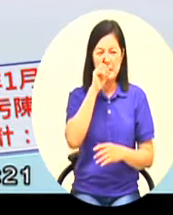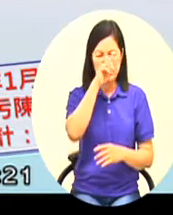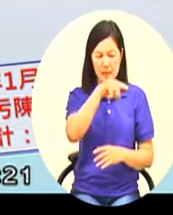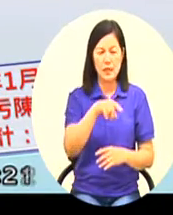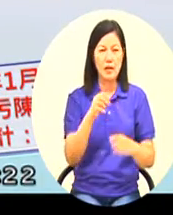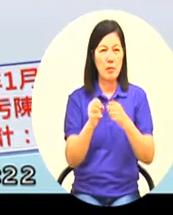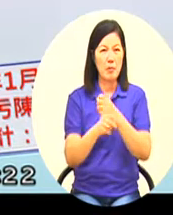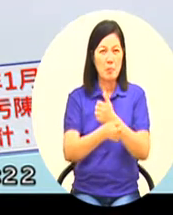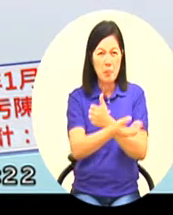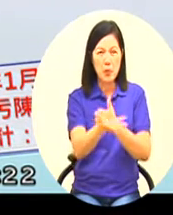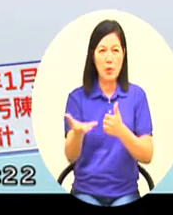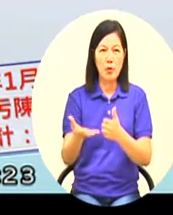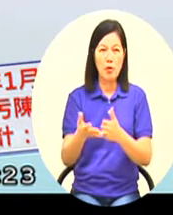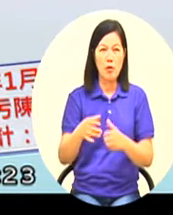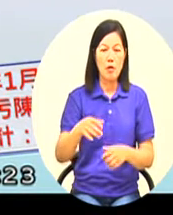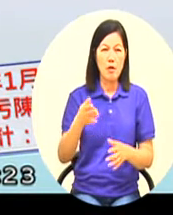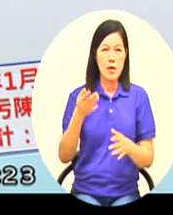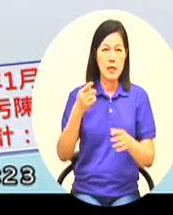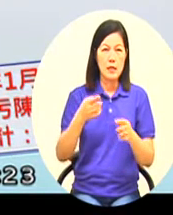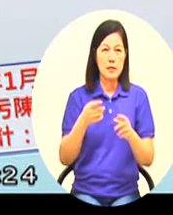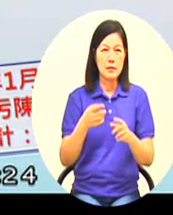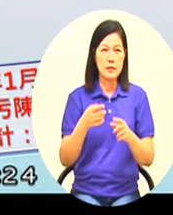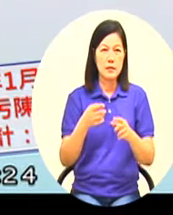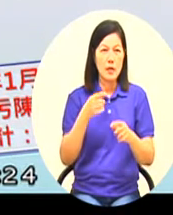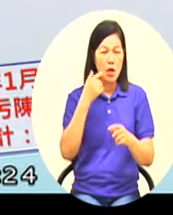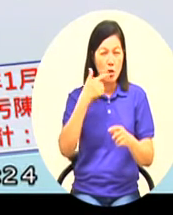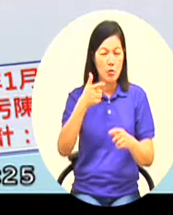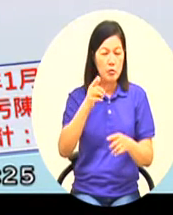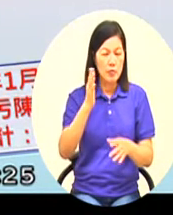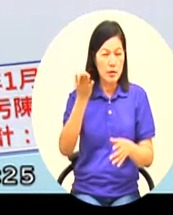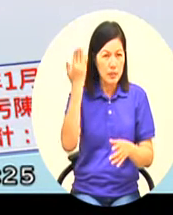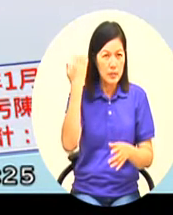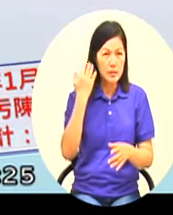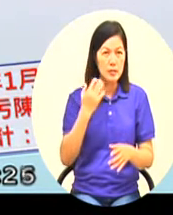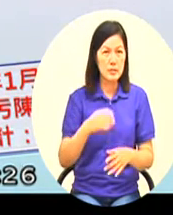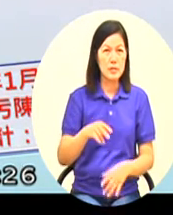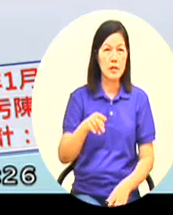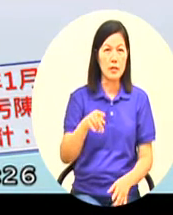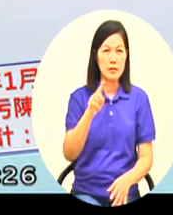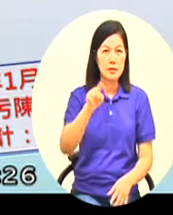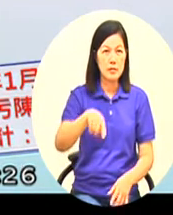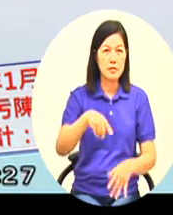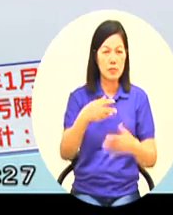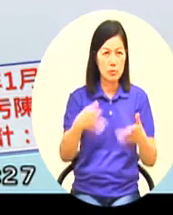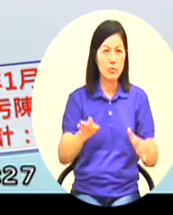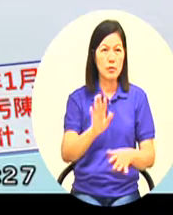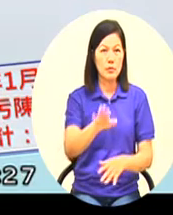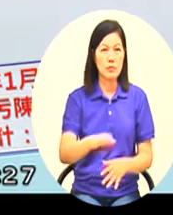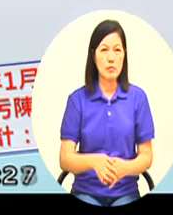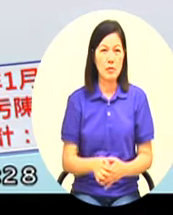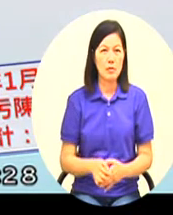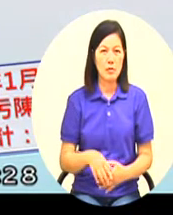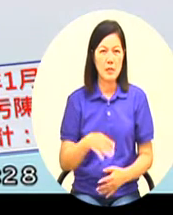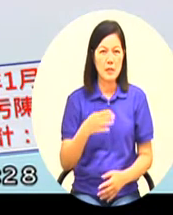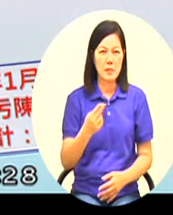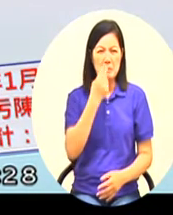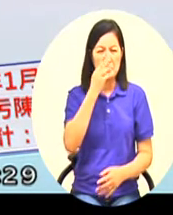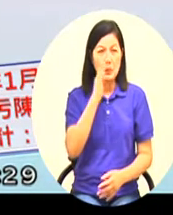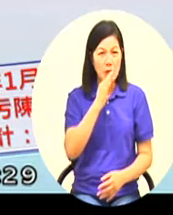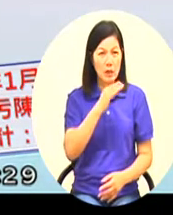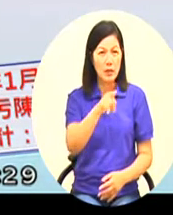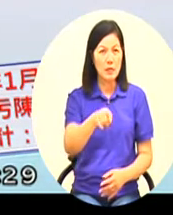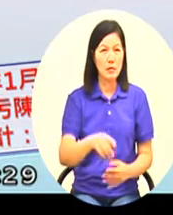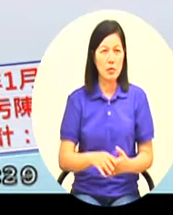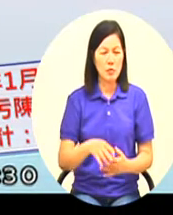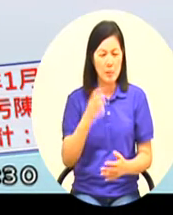上半年有5467件，那其中大概以异味的部分占最高的比例，其中我们